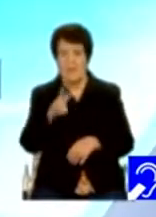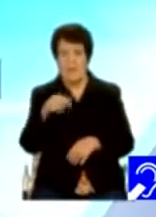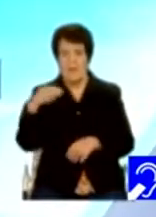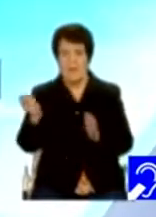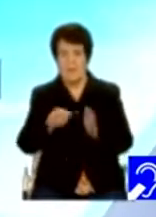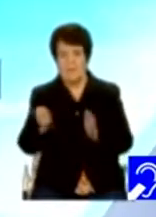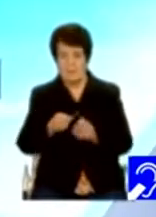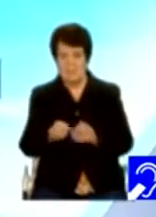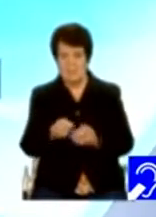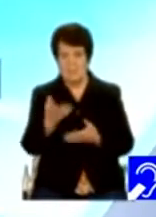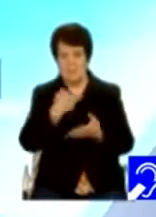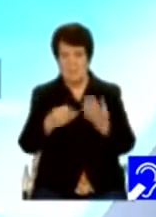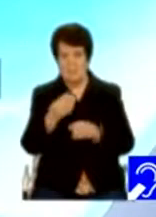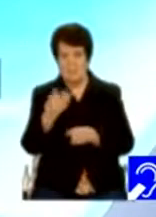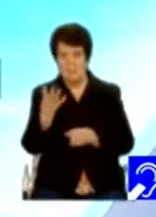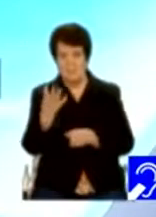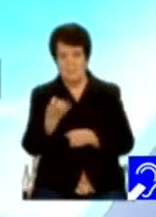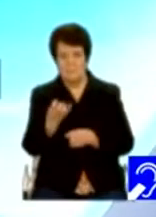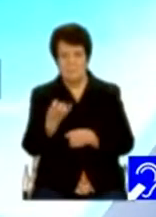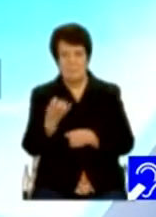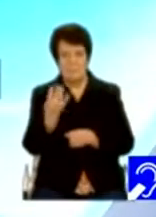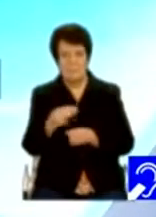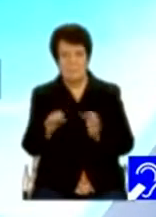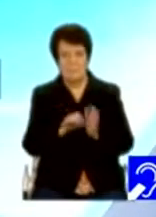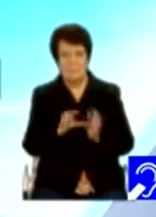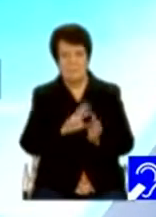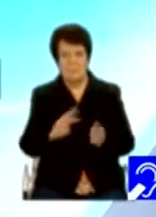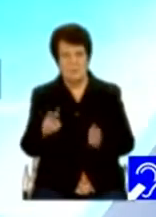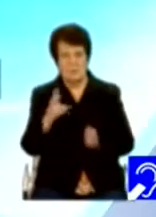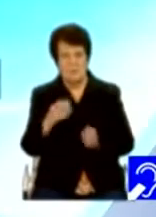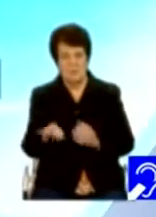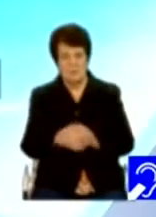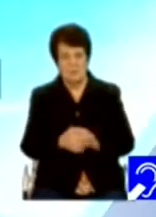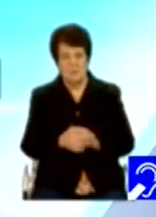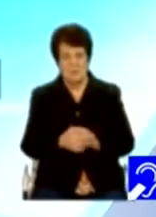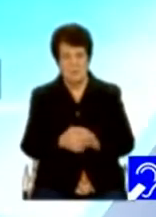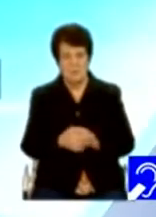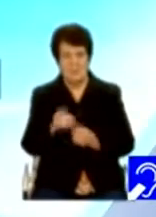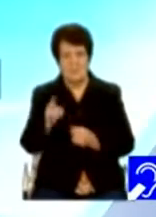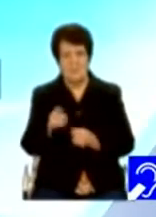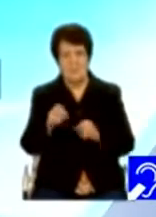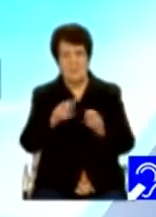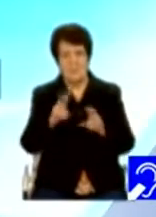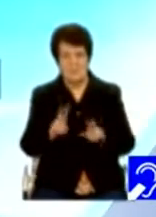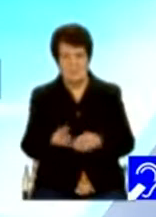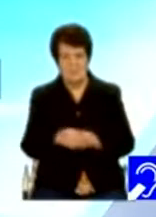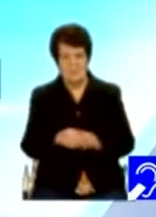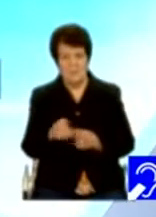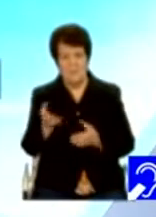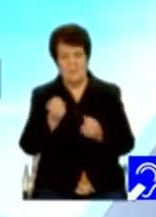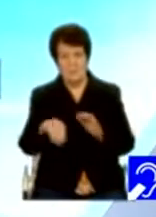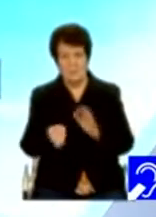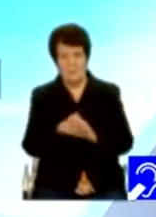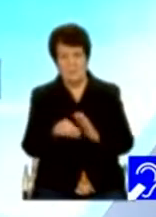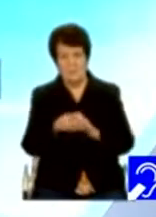circa 146 milioane de lei. Ați impus la taxe de protecție și ați cerut taxe de